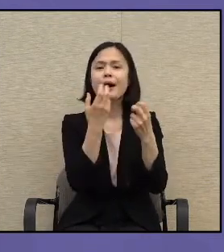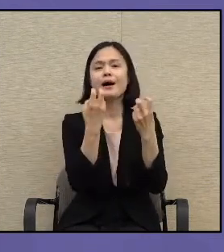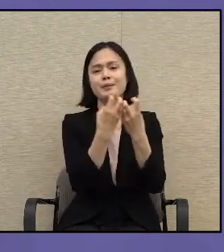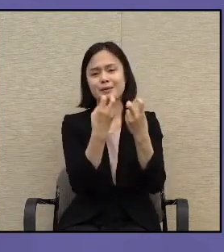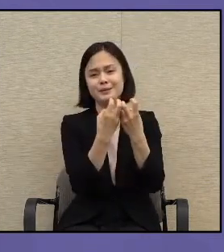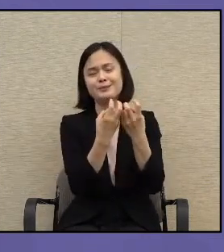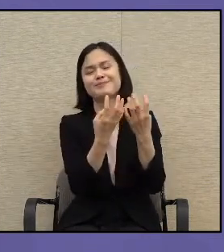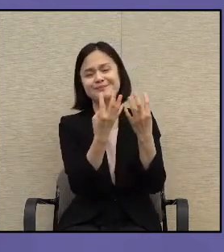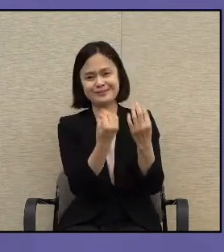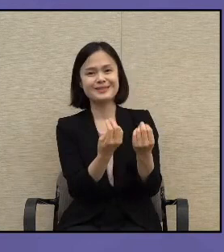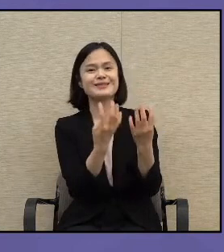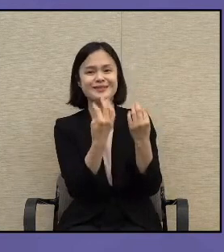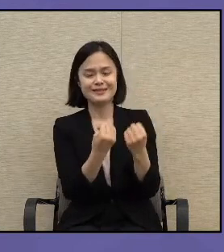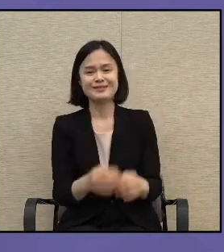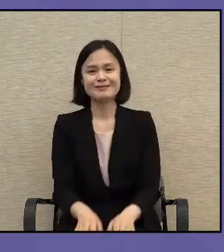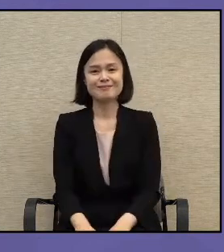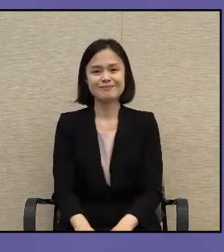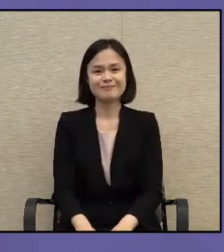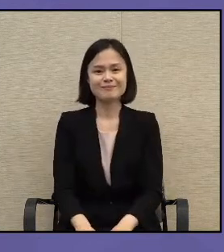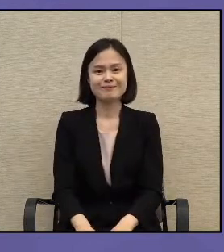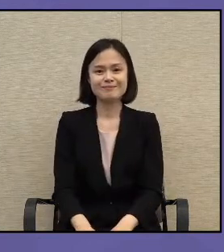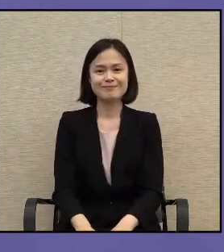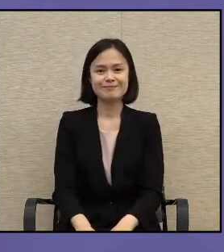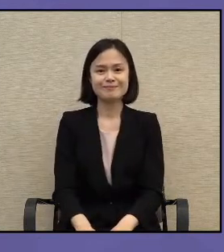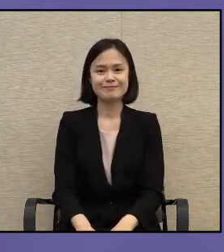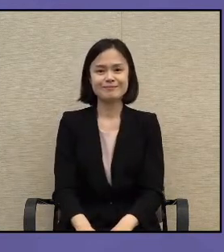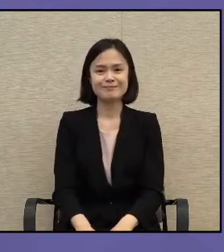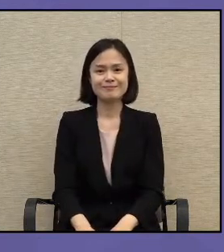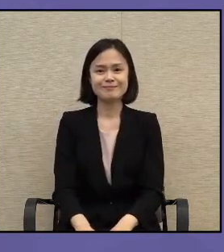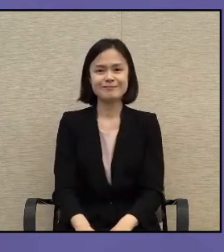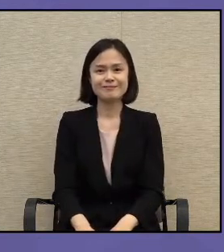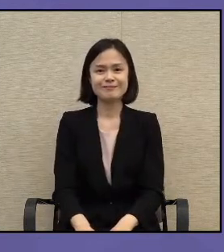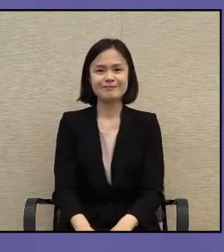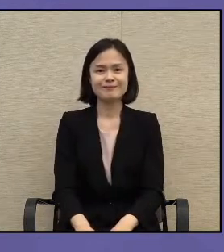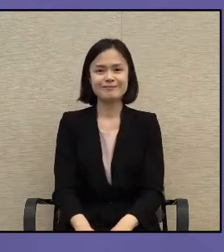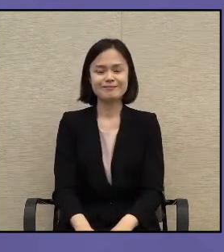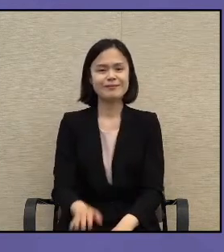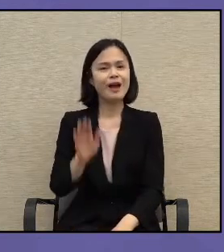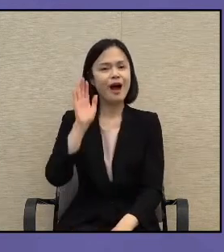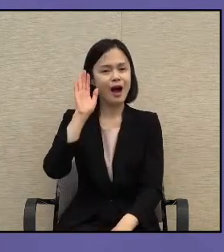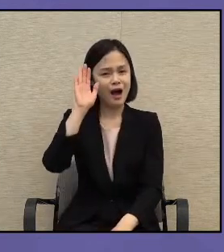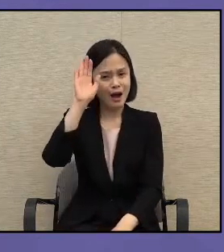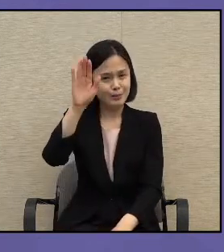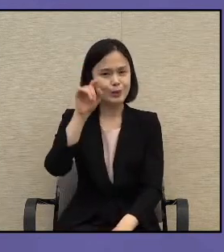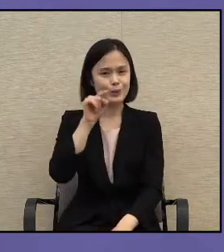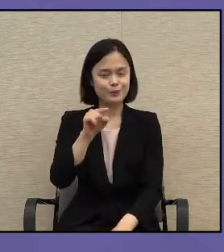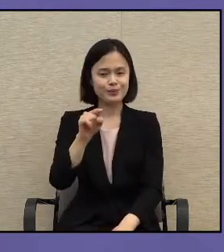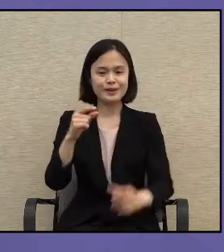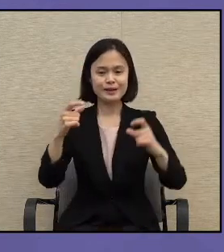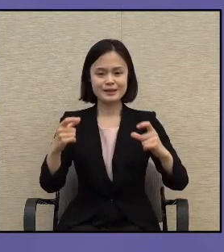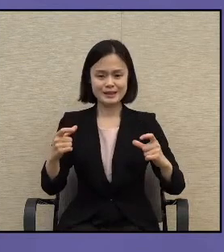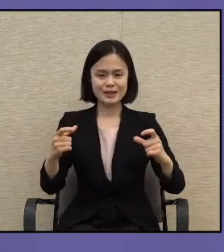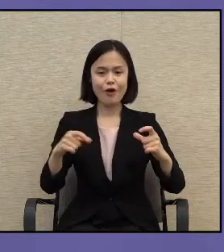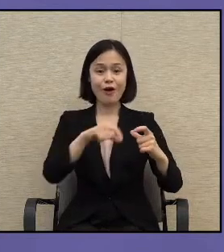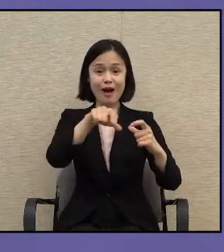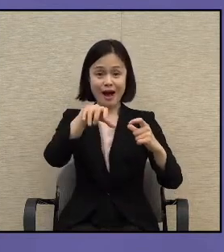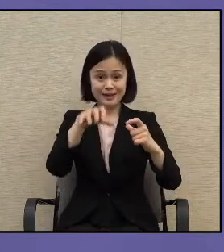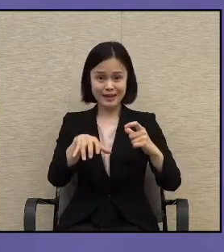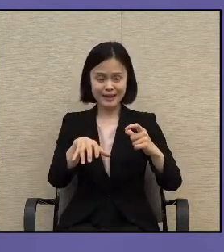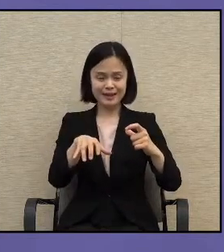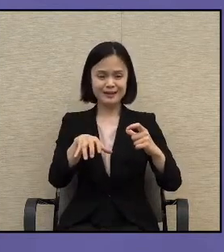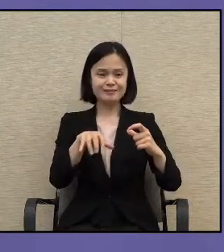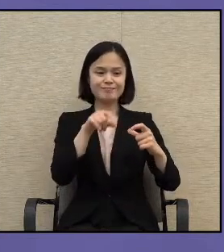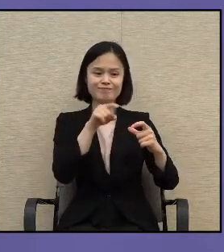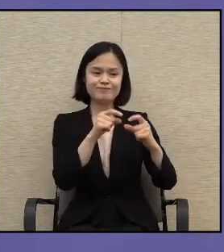되고, 그런 부분들이 어떤 이후에 우리 지역사회에서 감당해 가야 되는